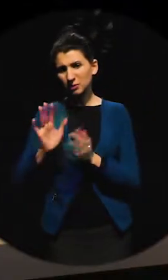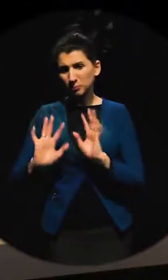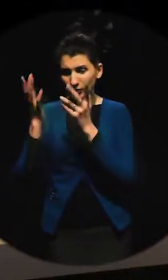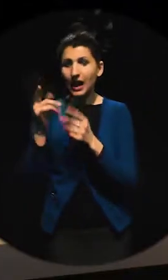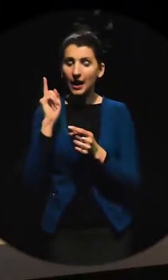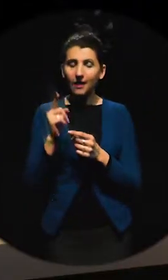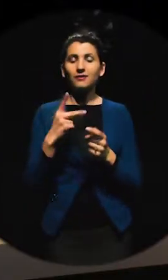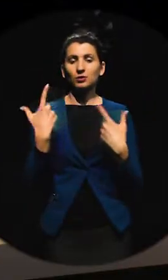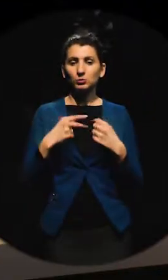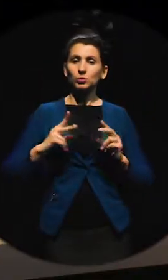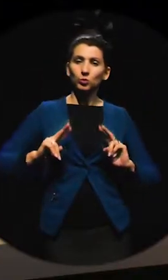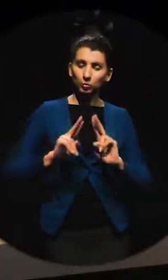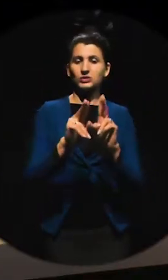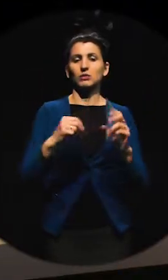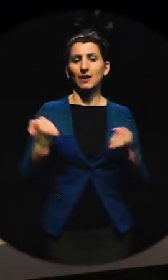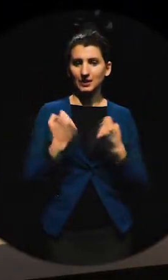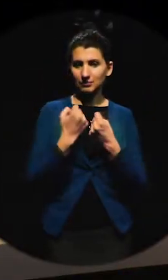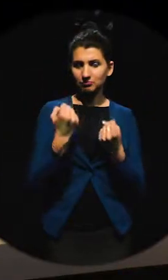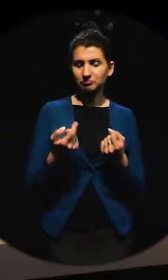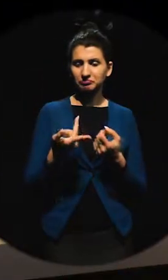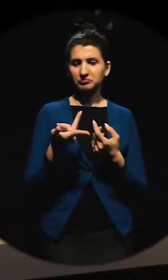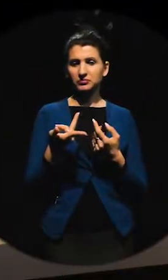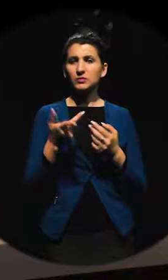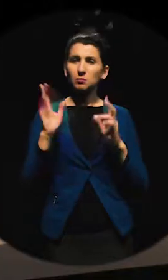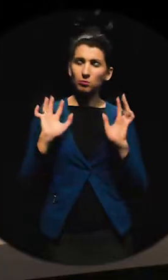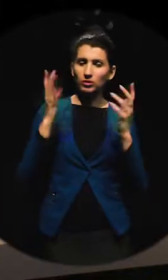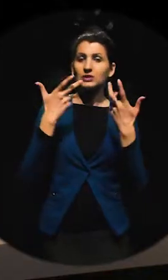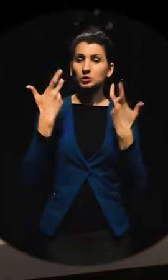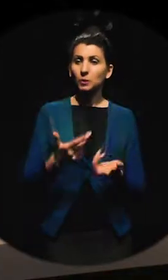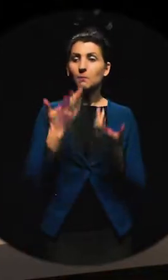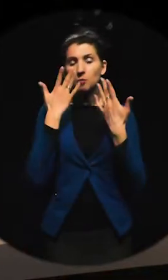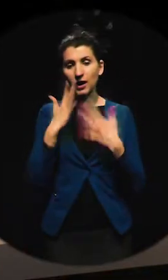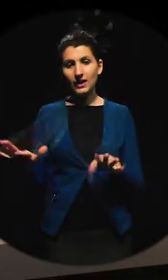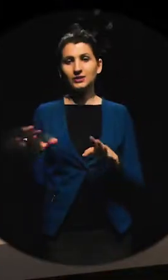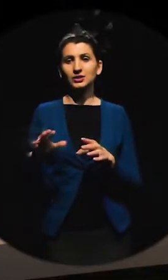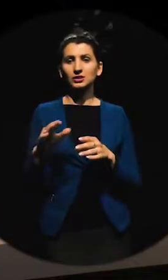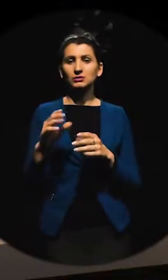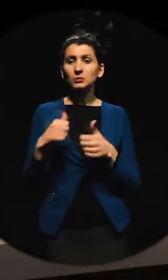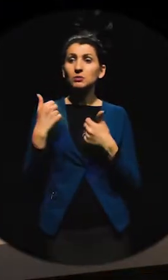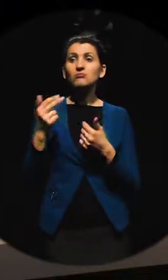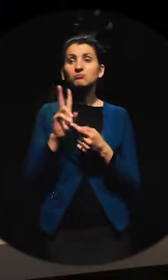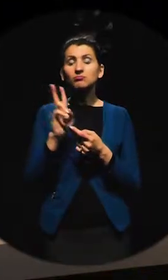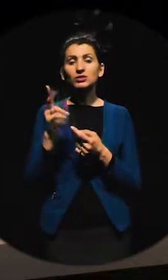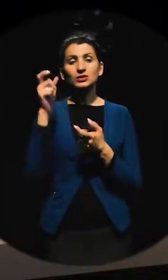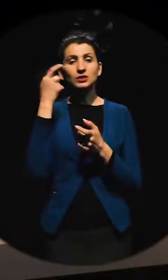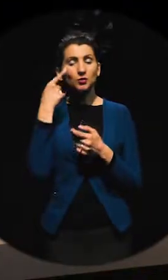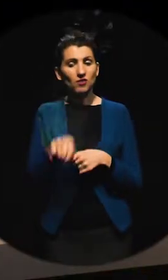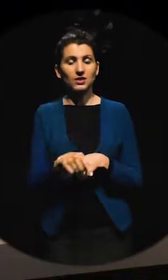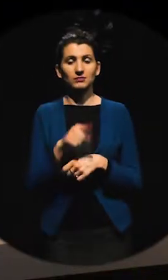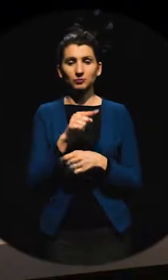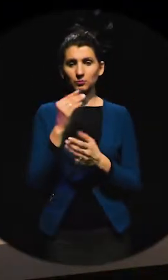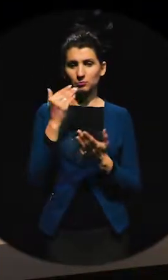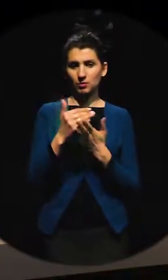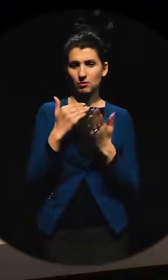ten decydujący moment i decydujący jakby aspekt, tak, tą kroplę, która przepełniła